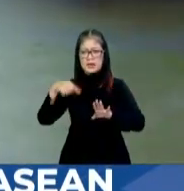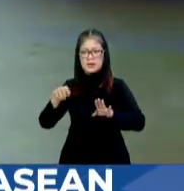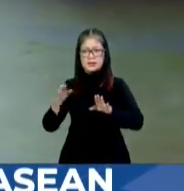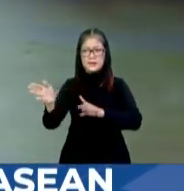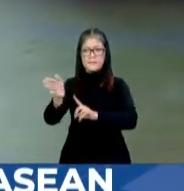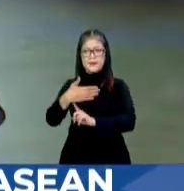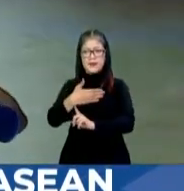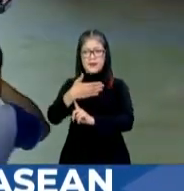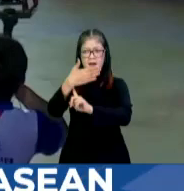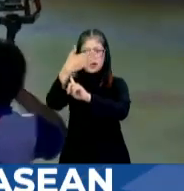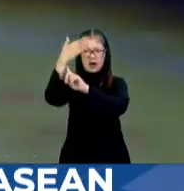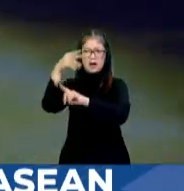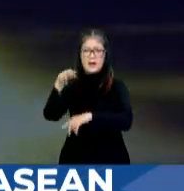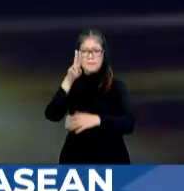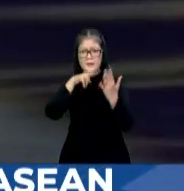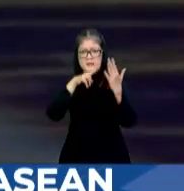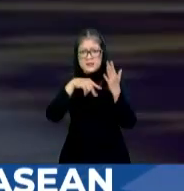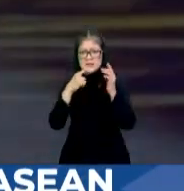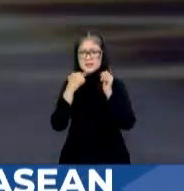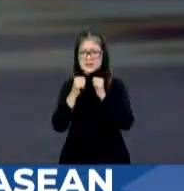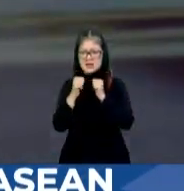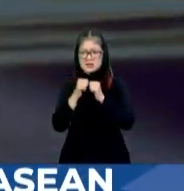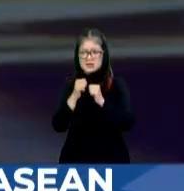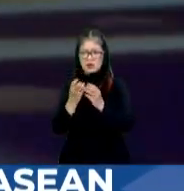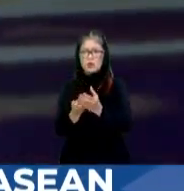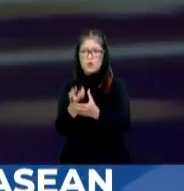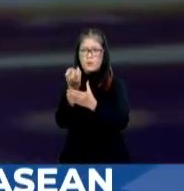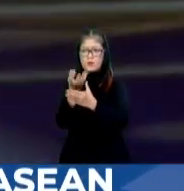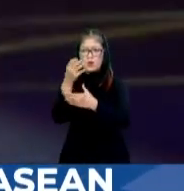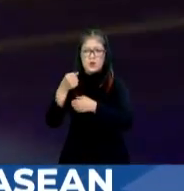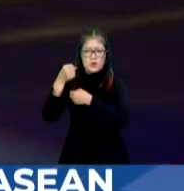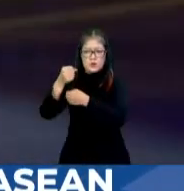pembacaan deklarasi dan ikrar, serta penyalaan obor SEA Games 2021.